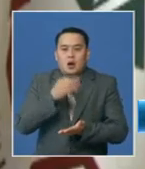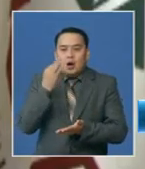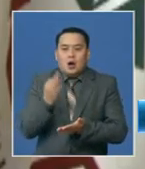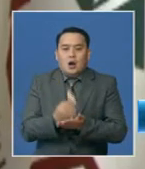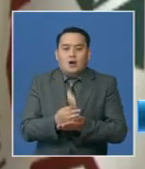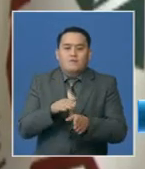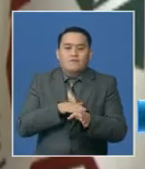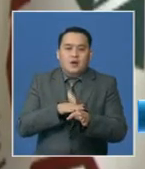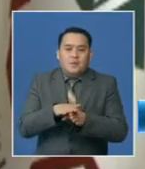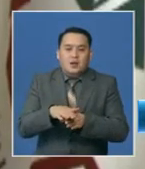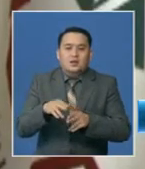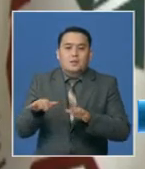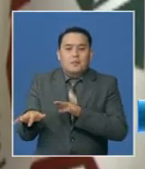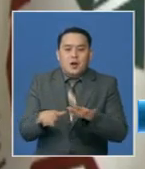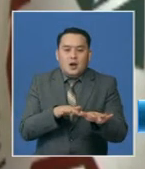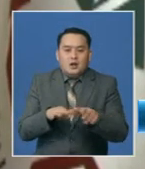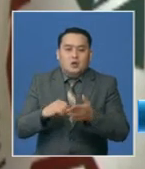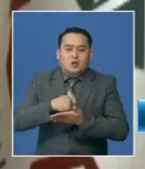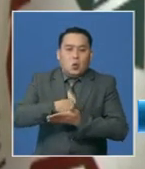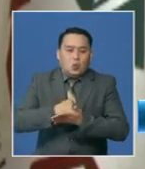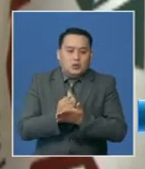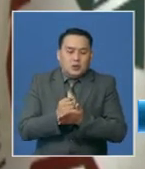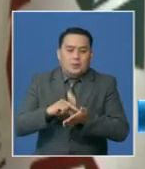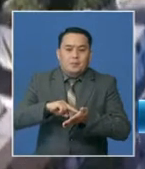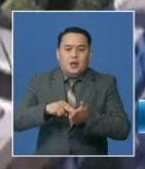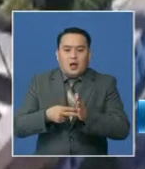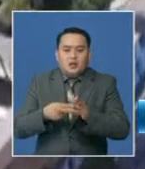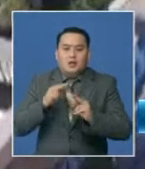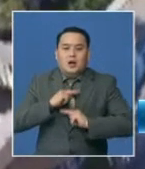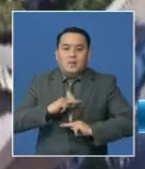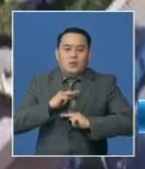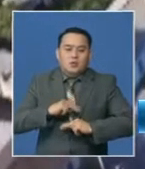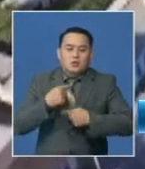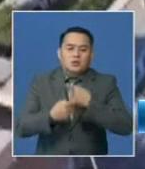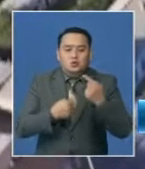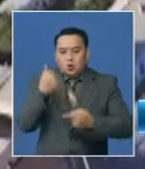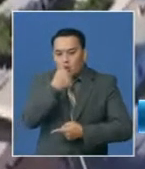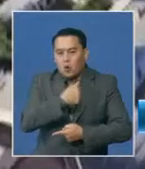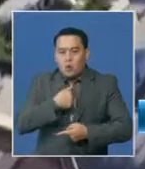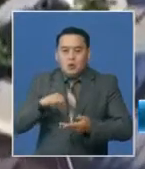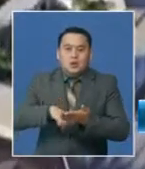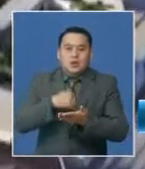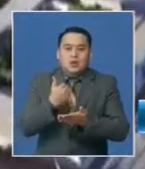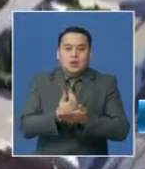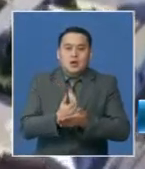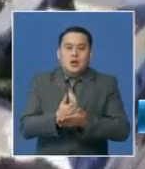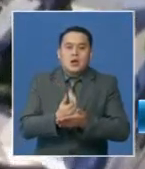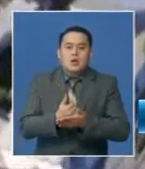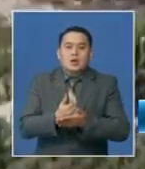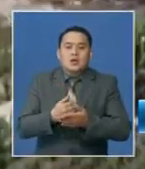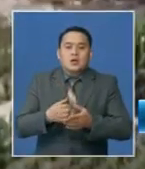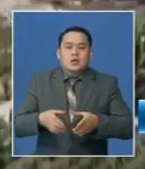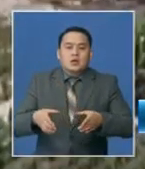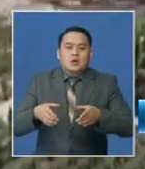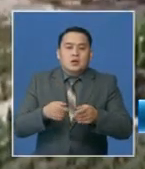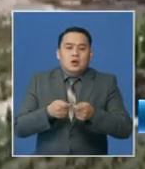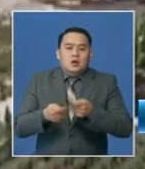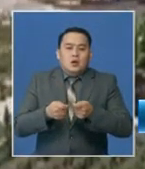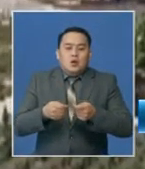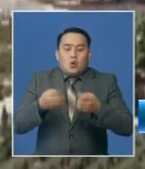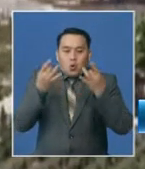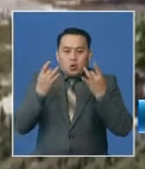Туркестан наряду с Астаной, турецким Эскишехиром, туркменским Мары и азербайджанским Шейкией стал 5-м городом, удостоенным